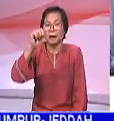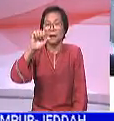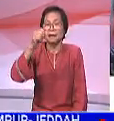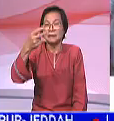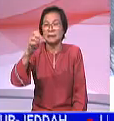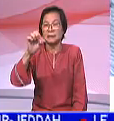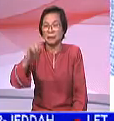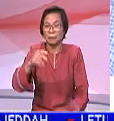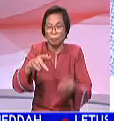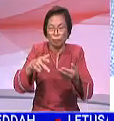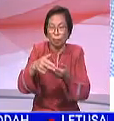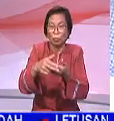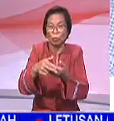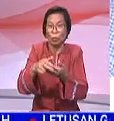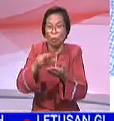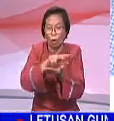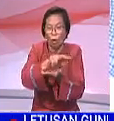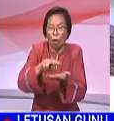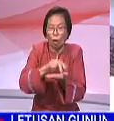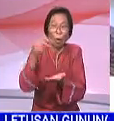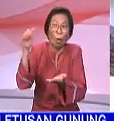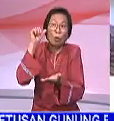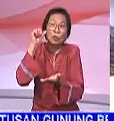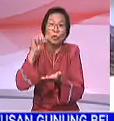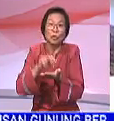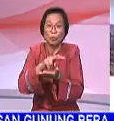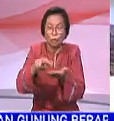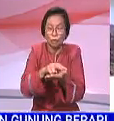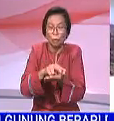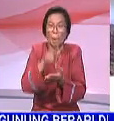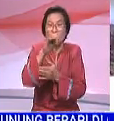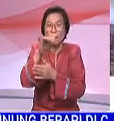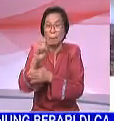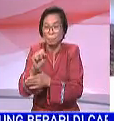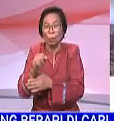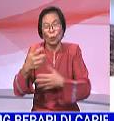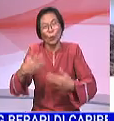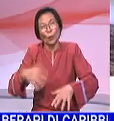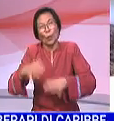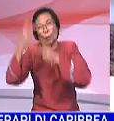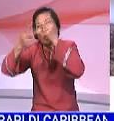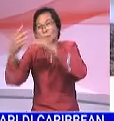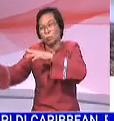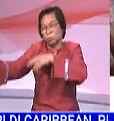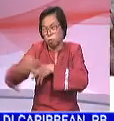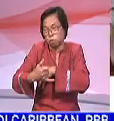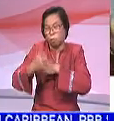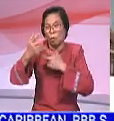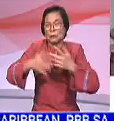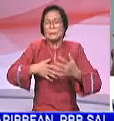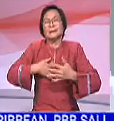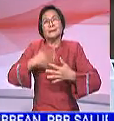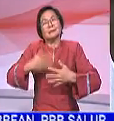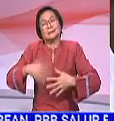penyunting audiovisual di unit berita Ehwal Semasa BEST terharu dengan kunjungan ini. Bersyukur dan berbanyak terima